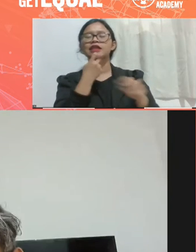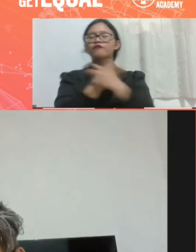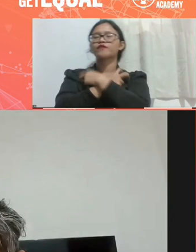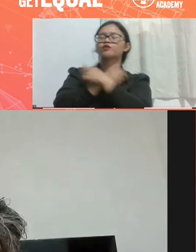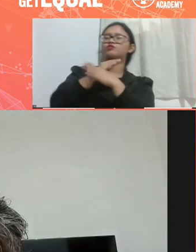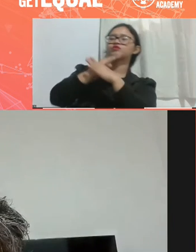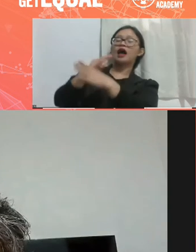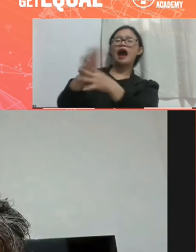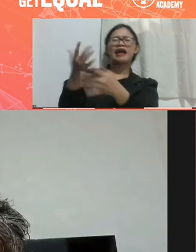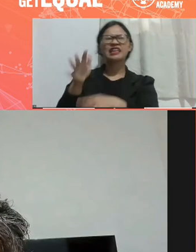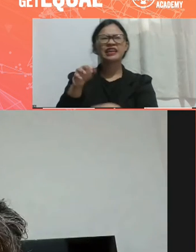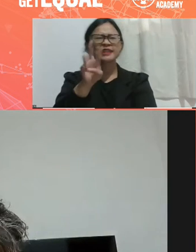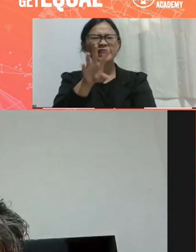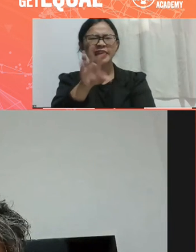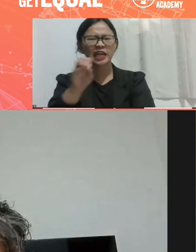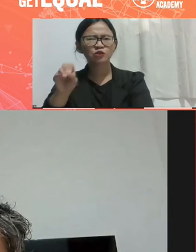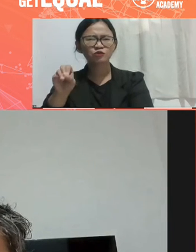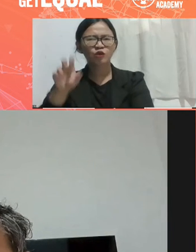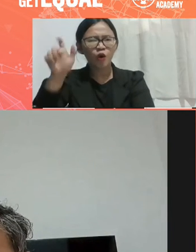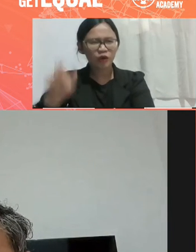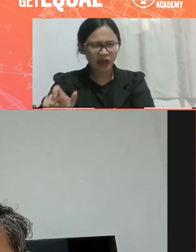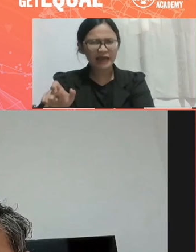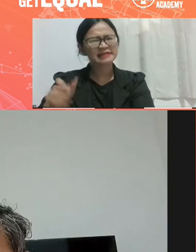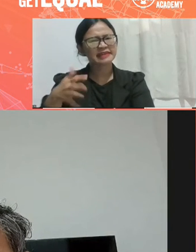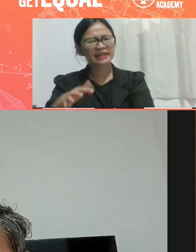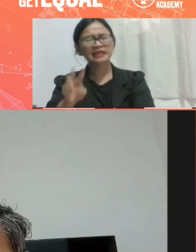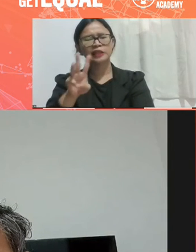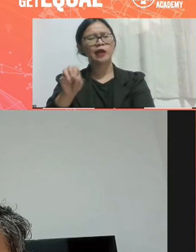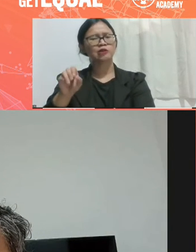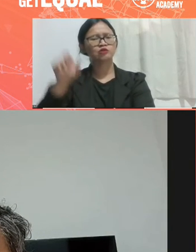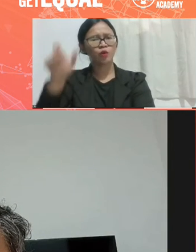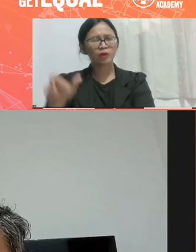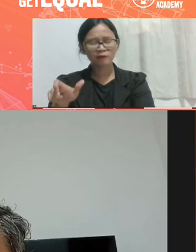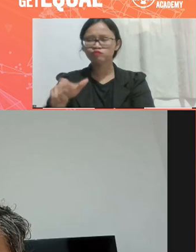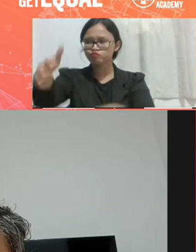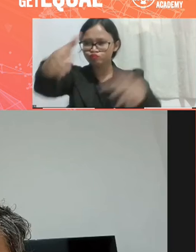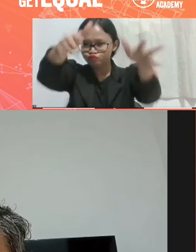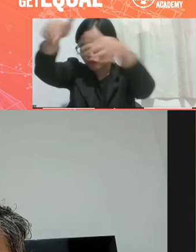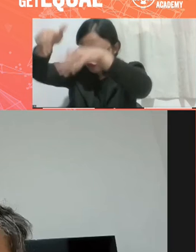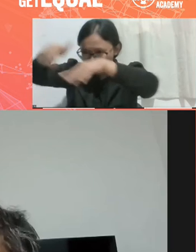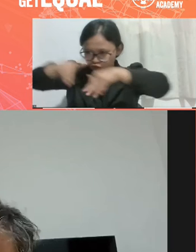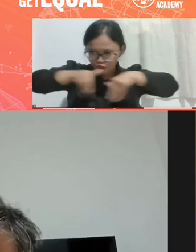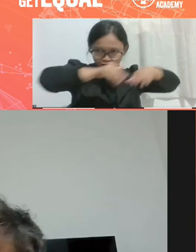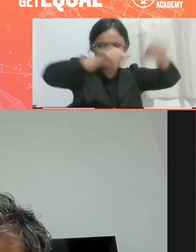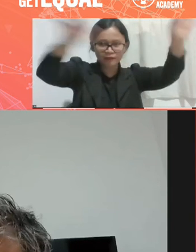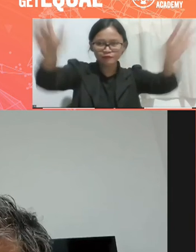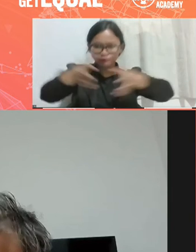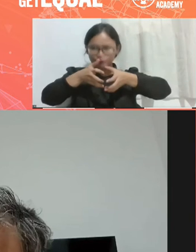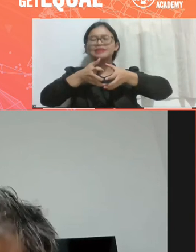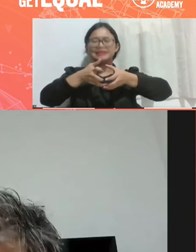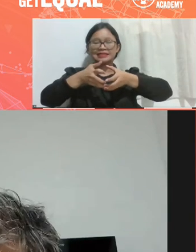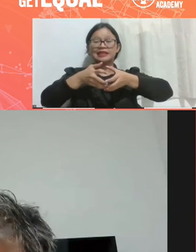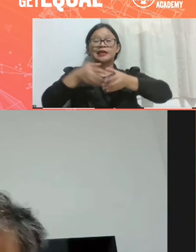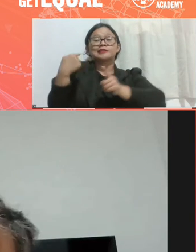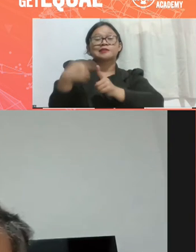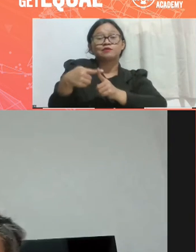ada 300-an orang. Terus kenapa kita ngumpulin orang-orang itu, anak muda itu? Pertama, sebagai pribadi saya ingin